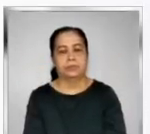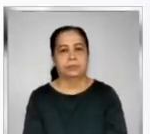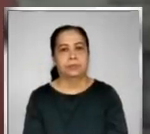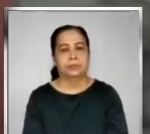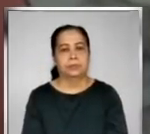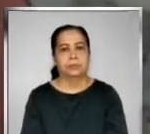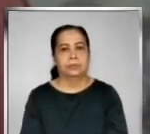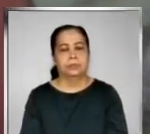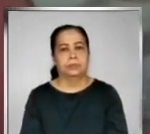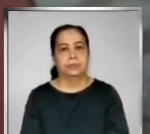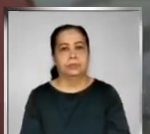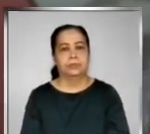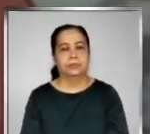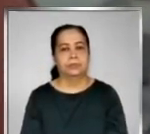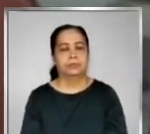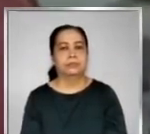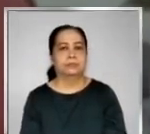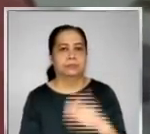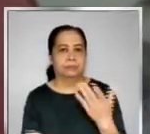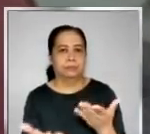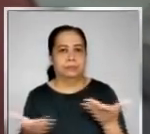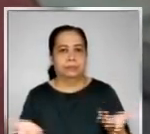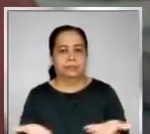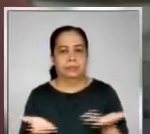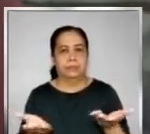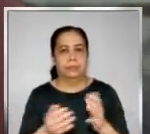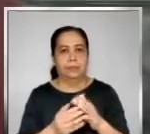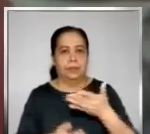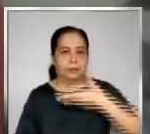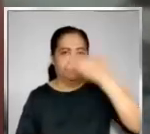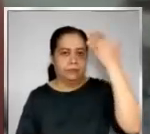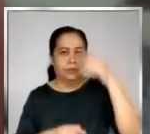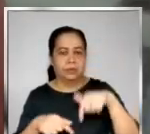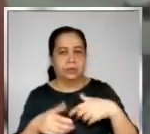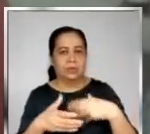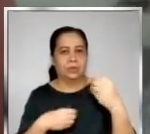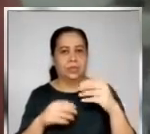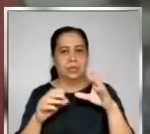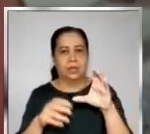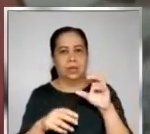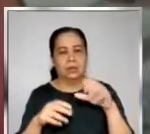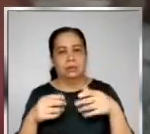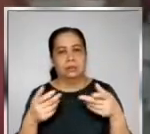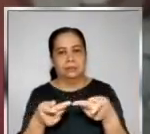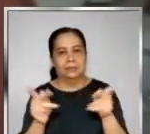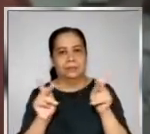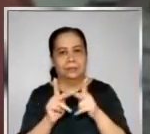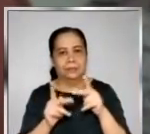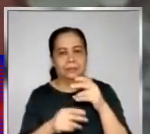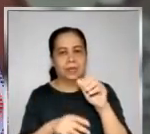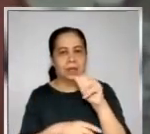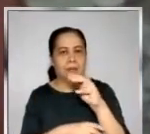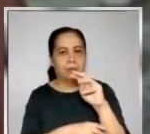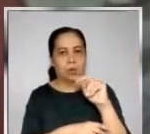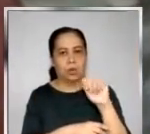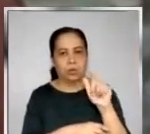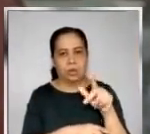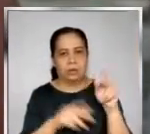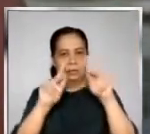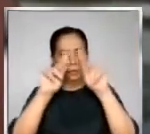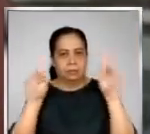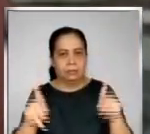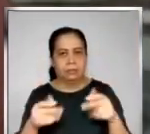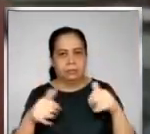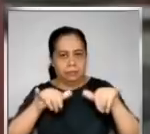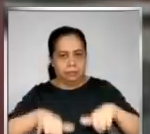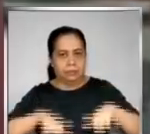Ngayon, Mike, ay nandito tayo sa may tapat na mismo nitong labas ng compound, nitong ammonia plant. At narito pa nga rin itong mga kawarin ng Bureau of Fire Protection.